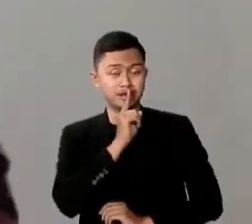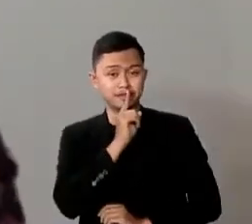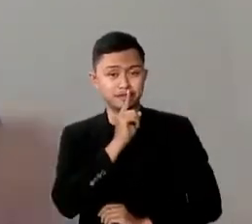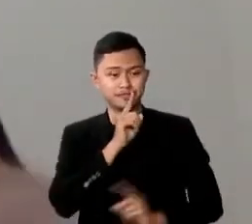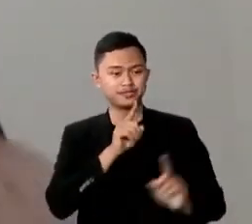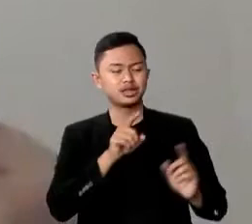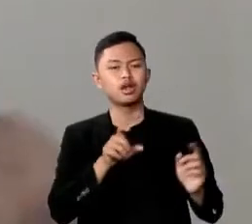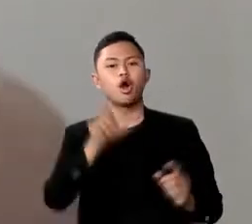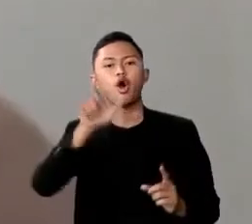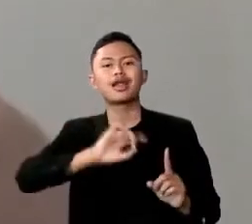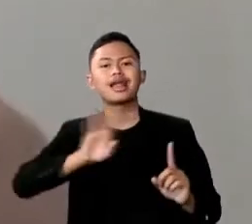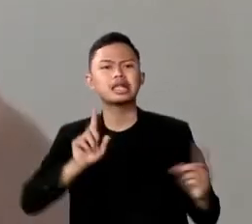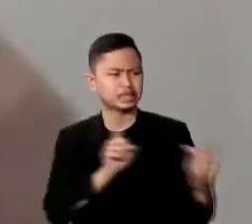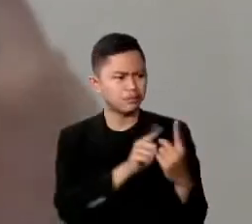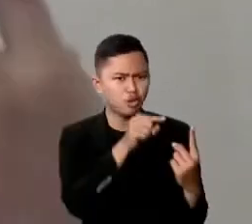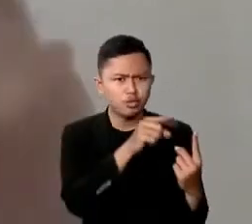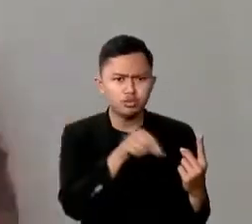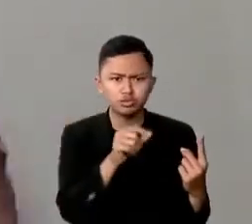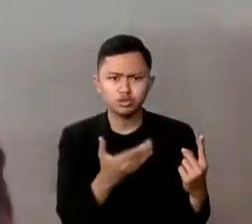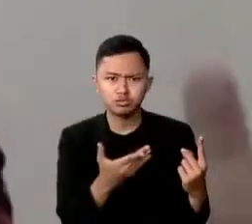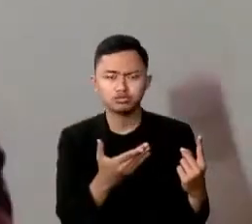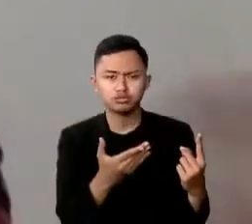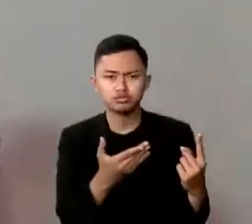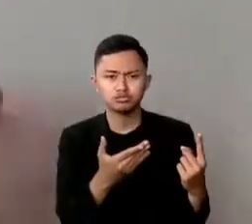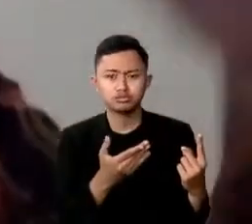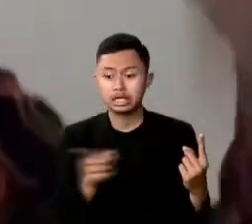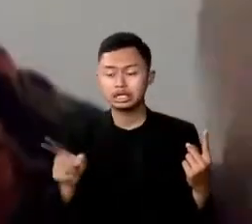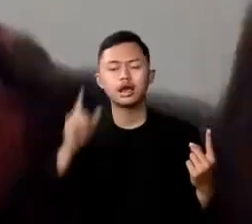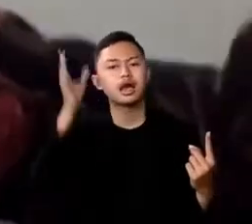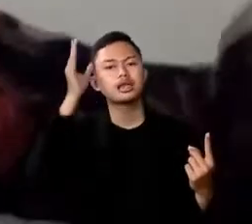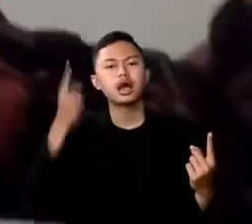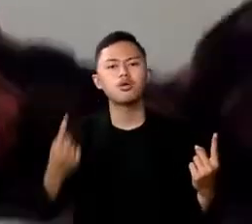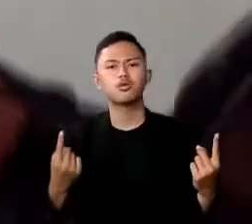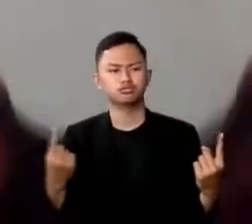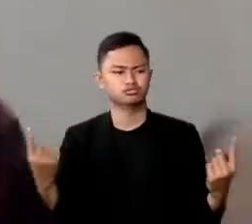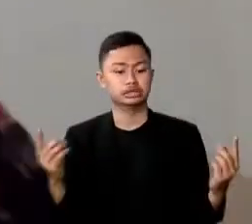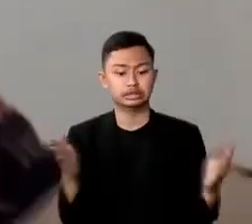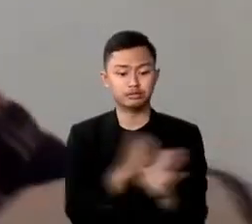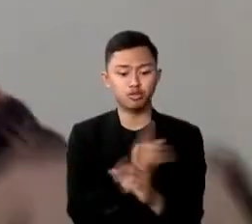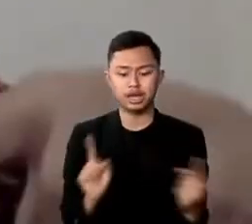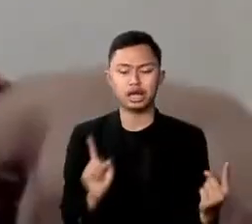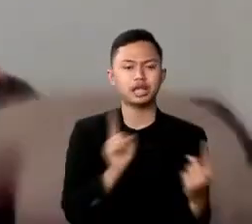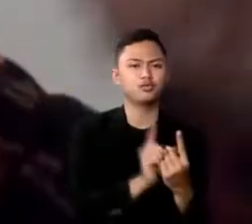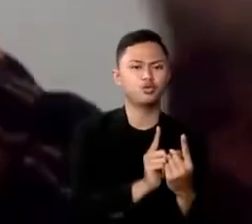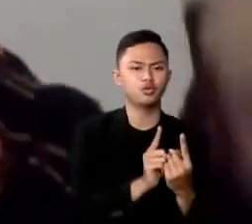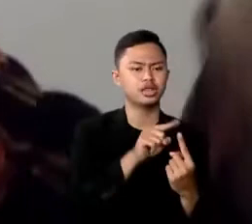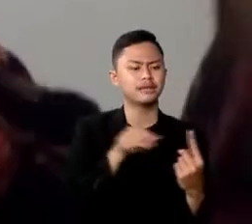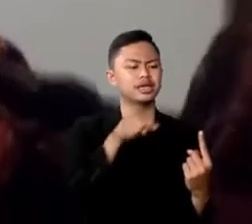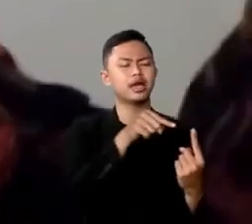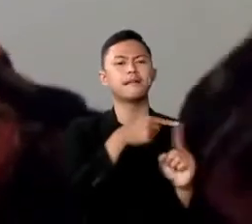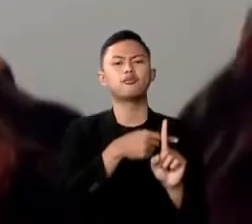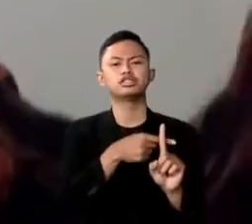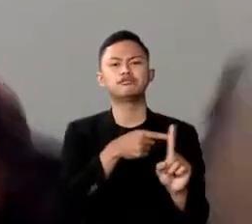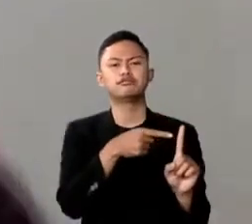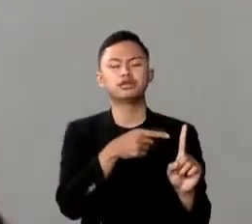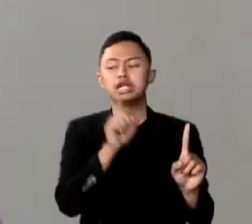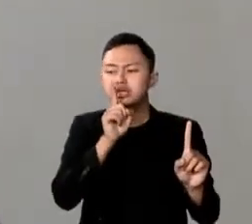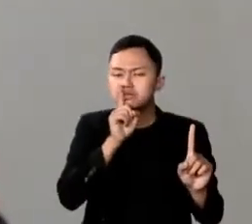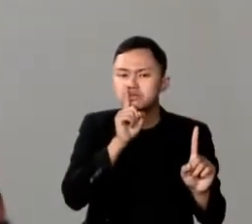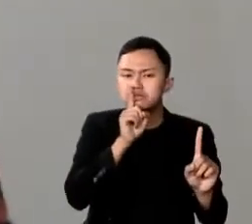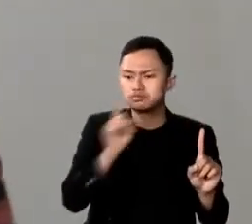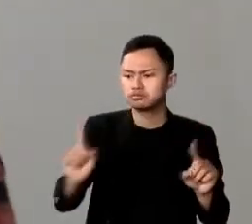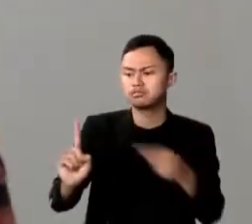orang yang kontak sangat kita akan dawer dia ternyata tertular maka disitulah akan terjadi penularan yang terus